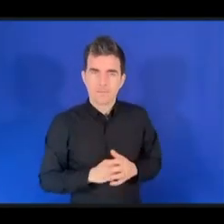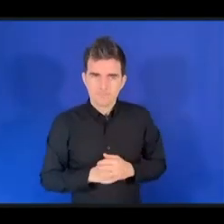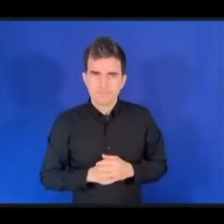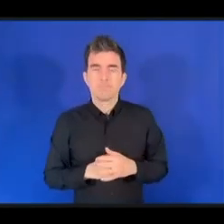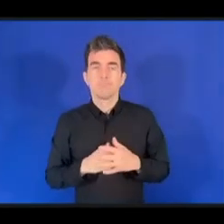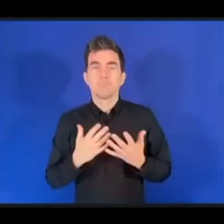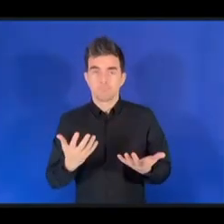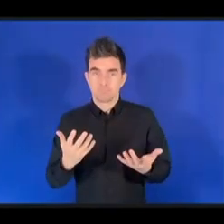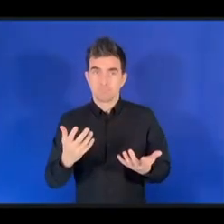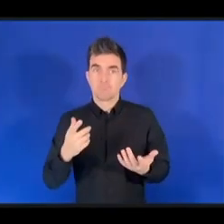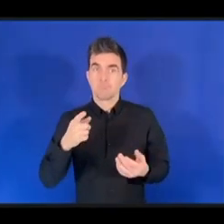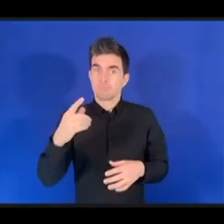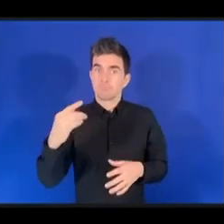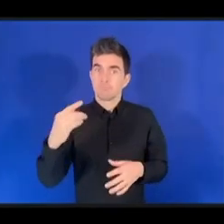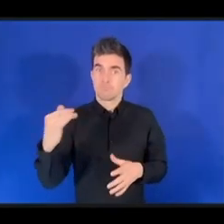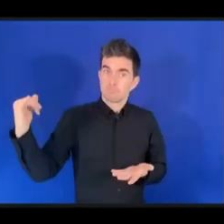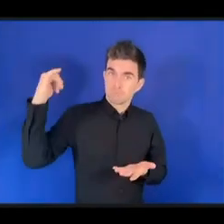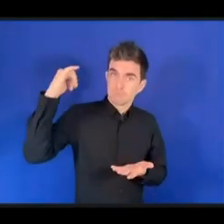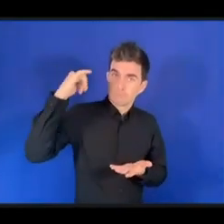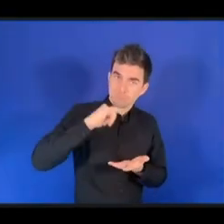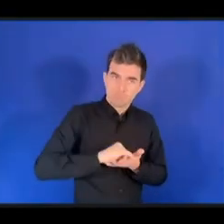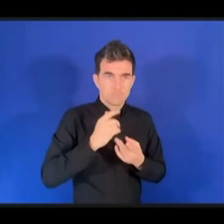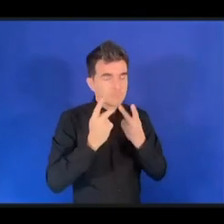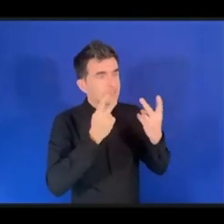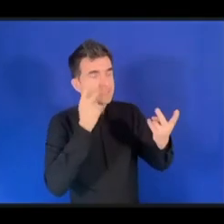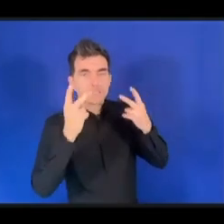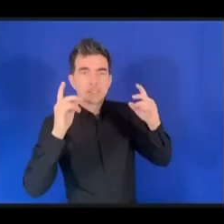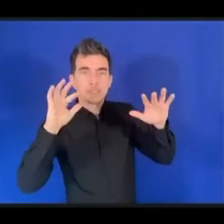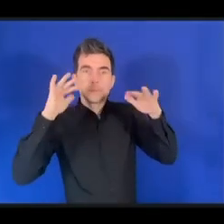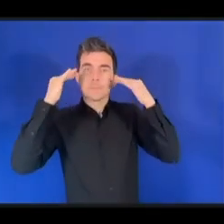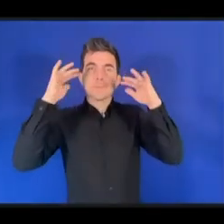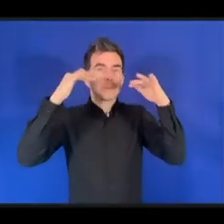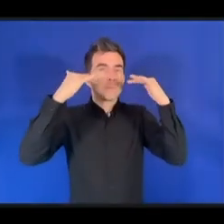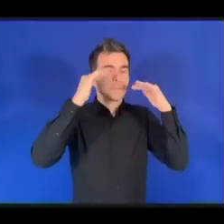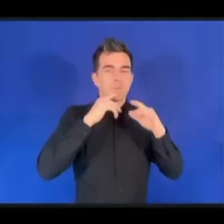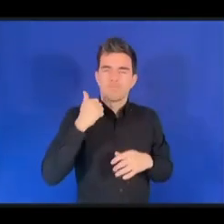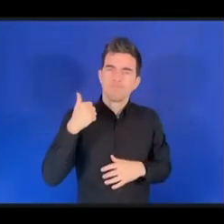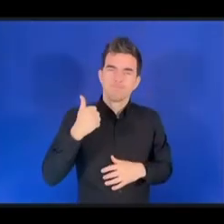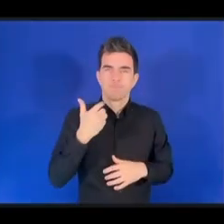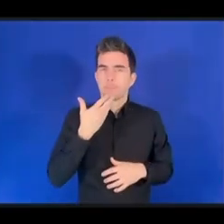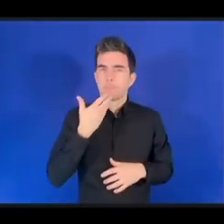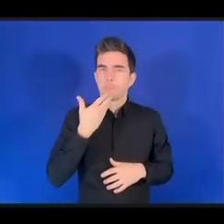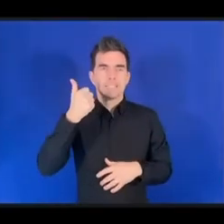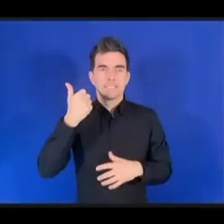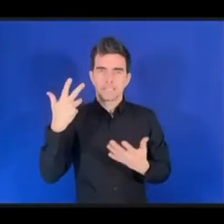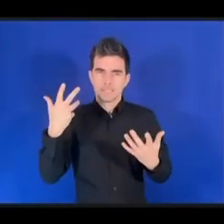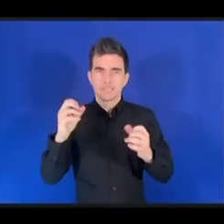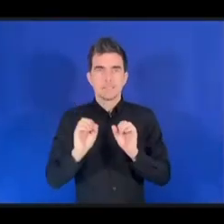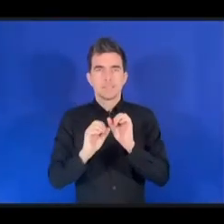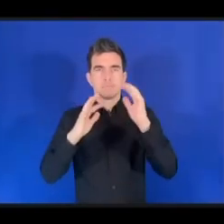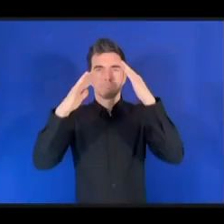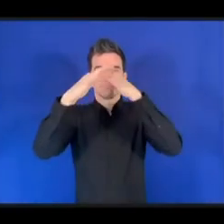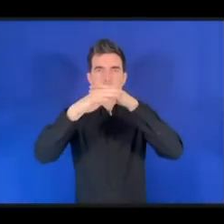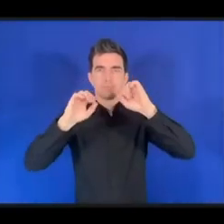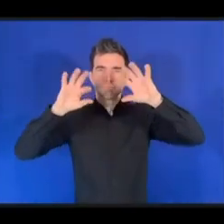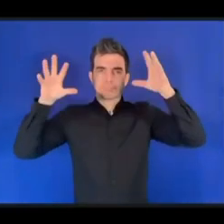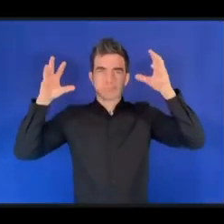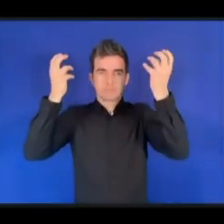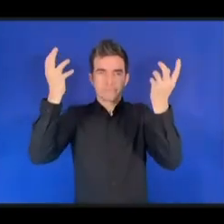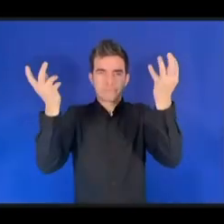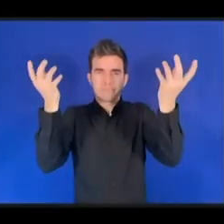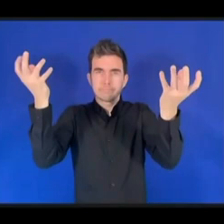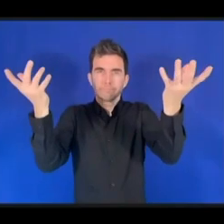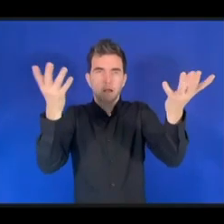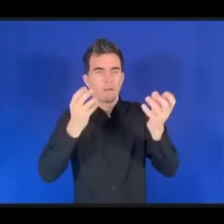庁が京都に全面的に移転し京都が1850年ぶりに日本